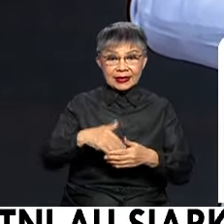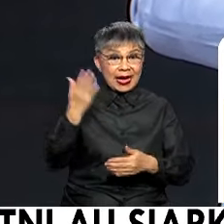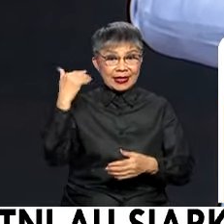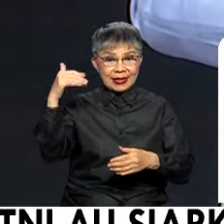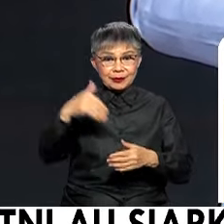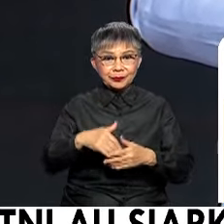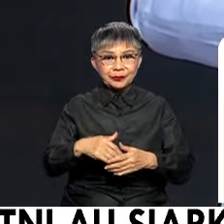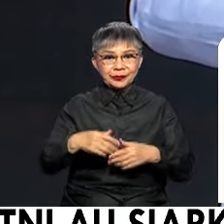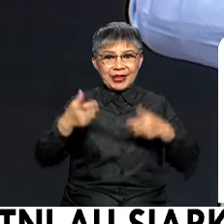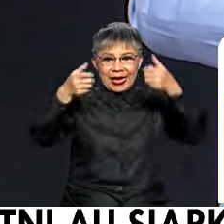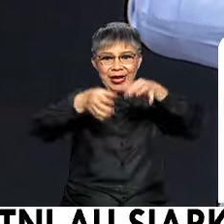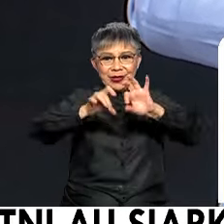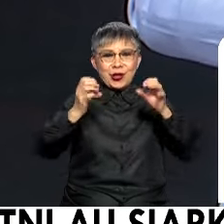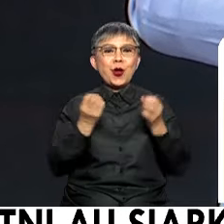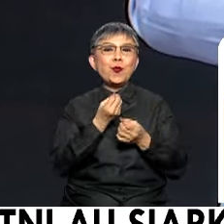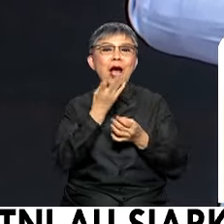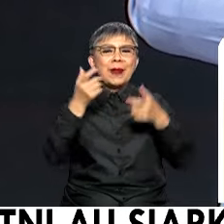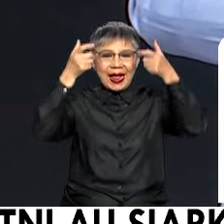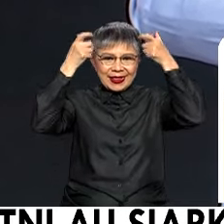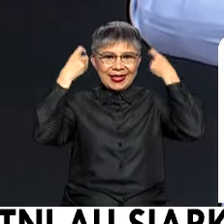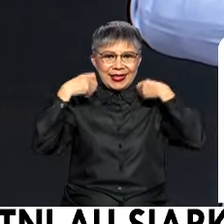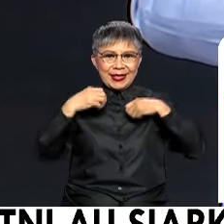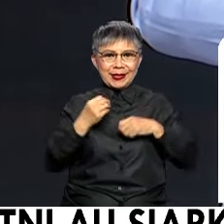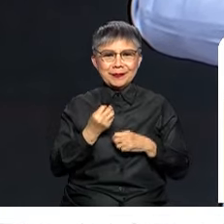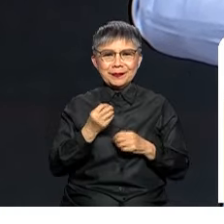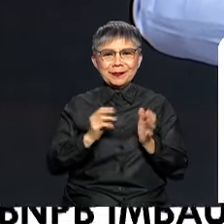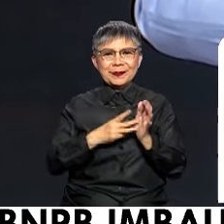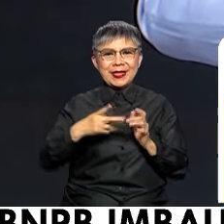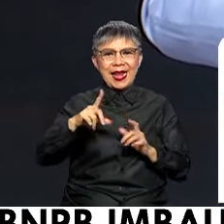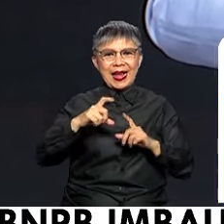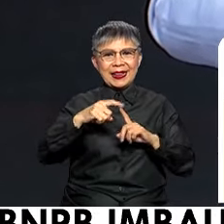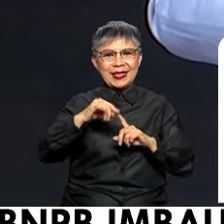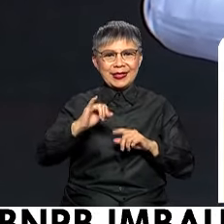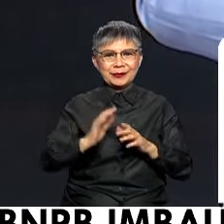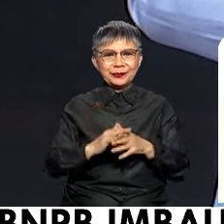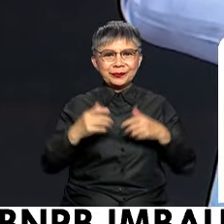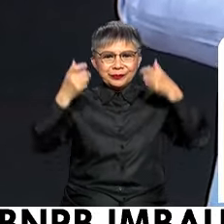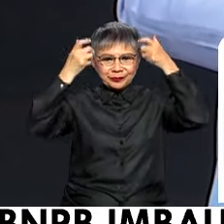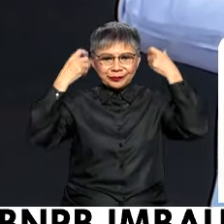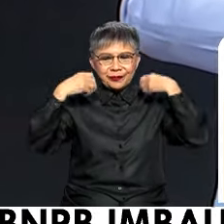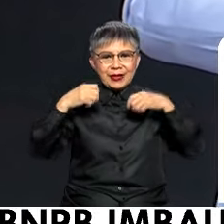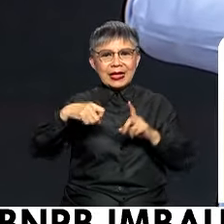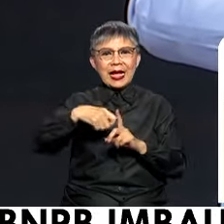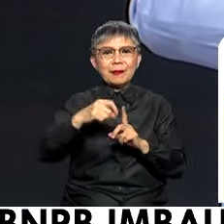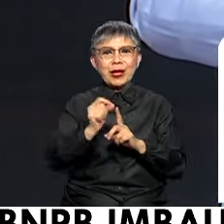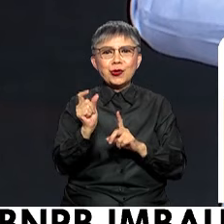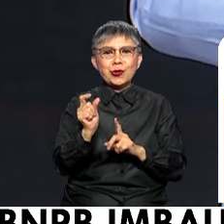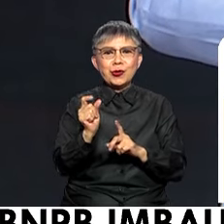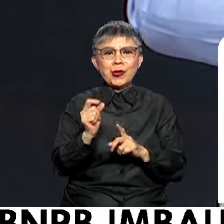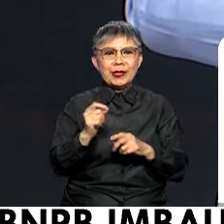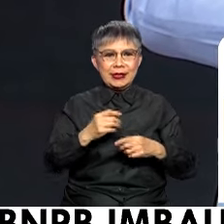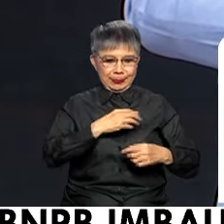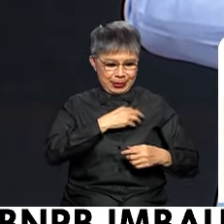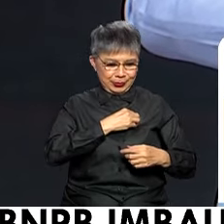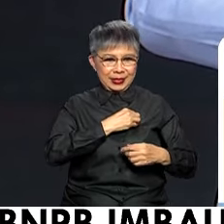dikalungkan bunga melati oleh KP KPU diaj